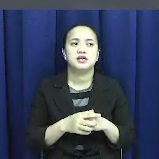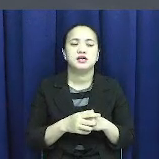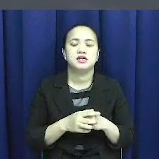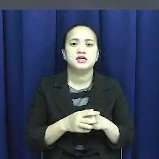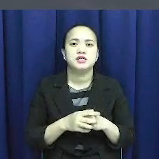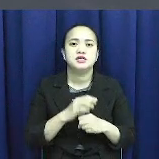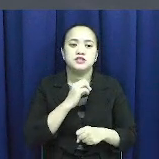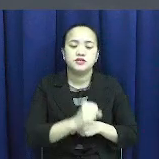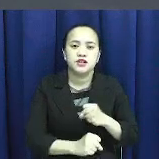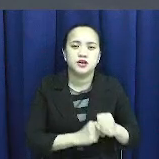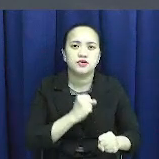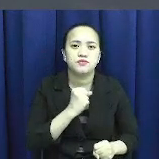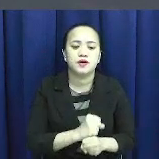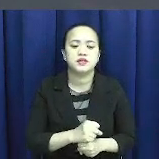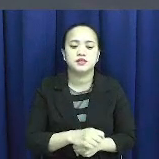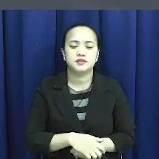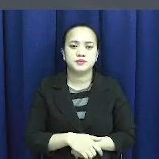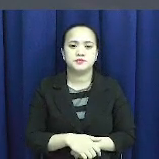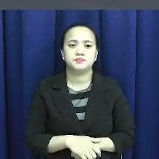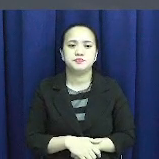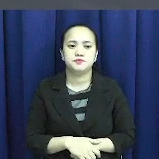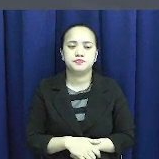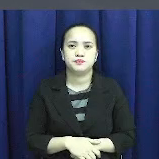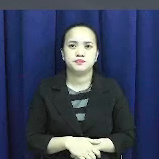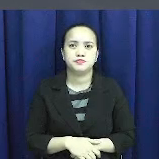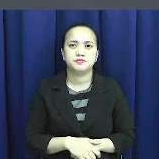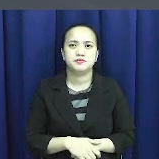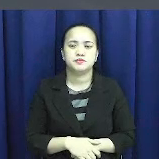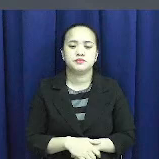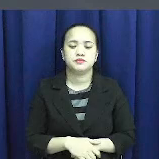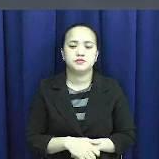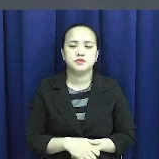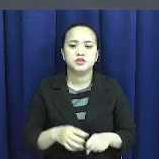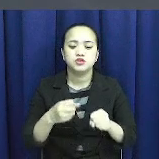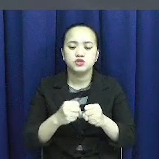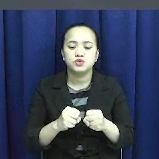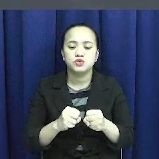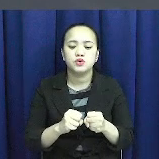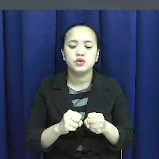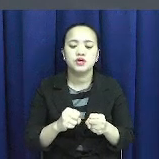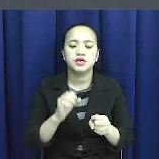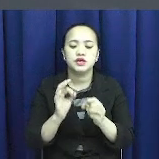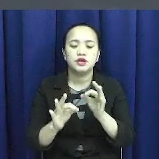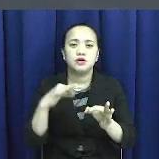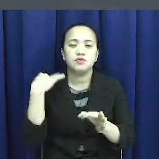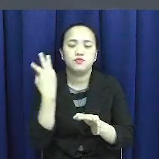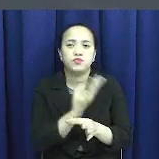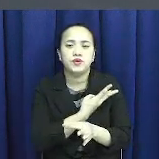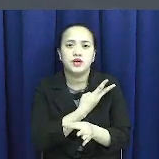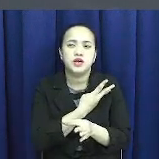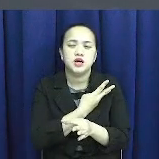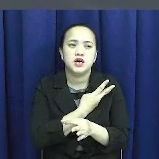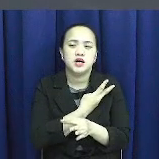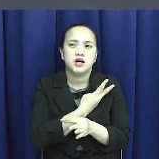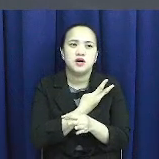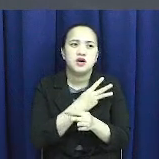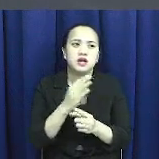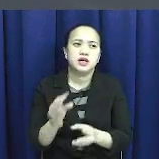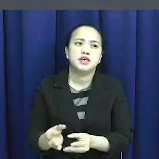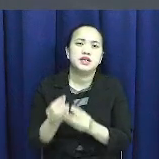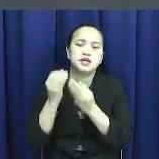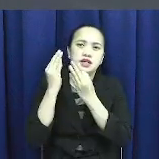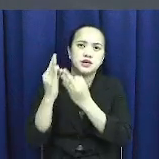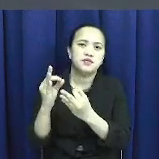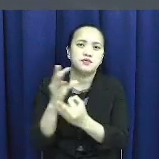sinabi ni Pablo 'yan. And then kung ang i-offer natin na sacrifice for our sin, hindi na natin